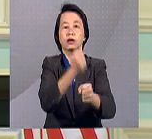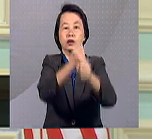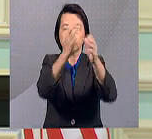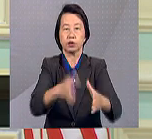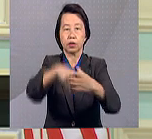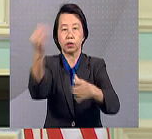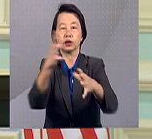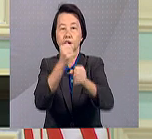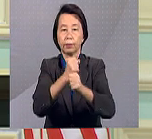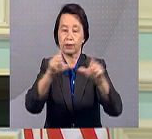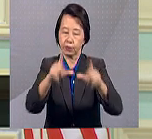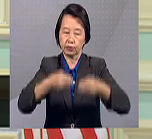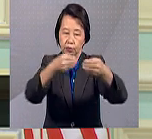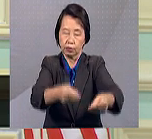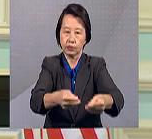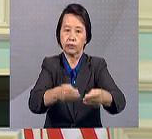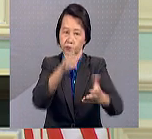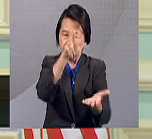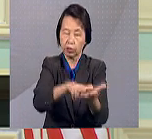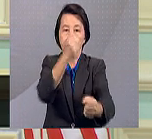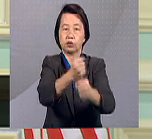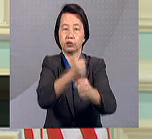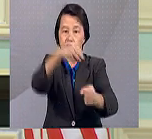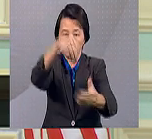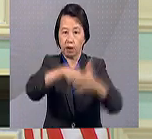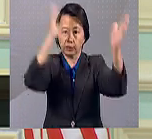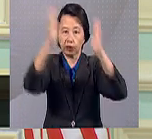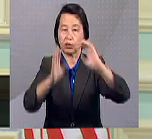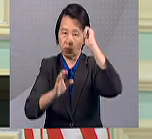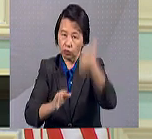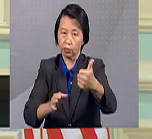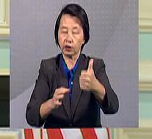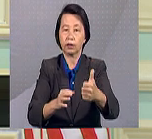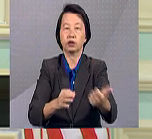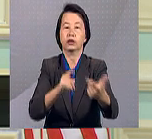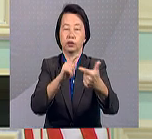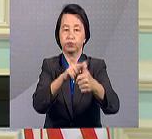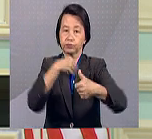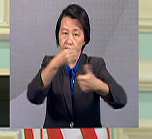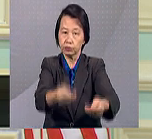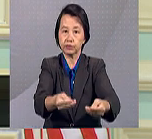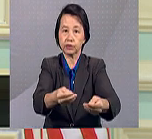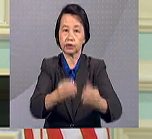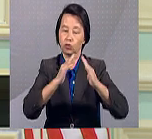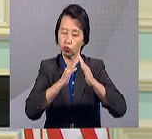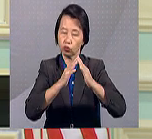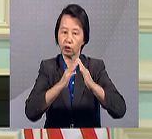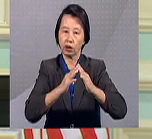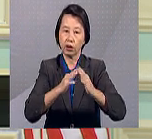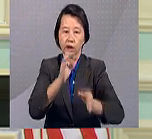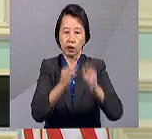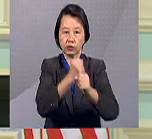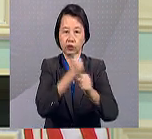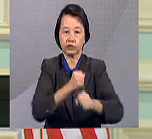yang mendapat permit sah untuk bekerja. Mereka dilindungi, pekerja ladang. diberikan perumahan misalnya kalau